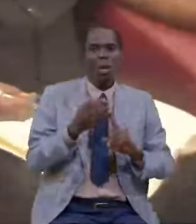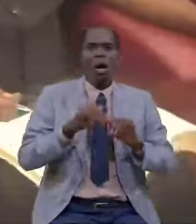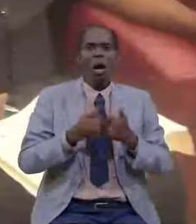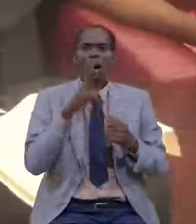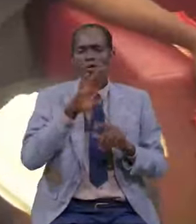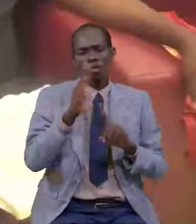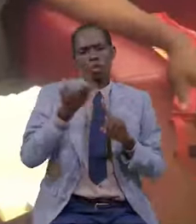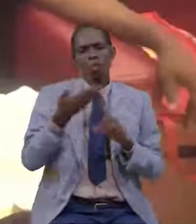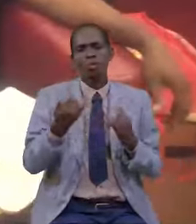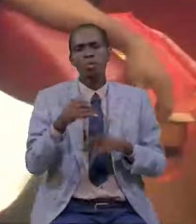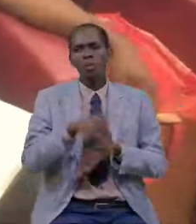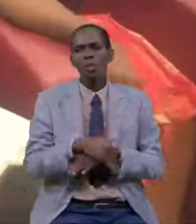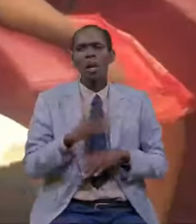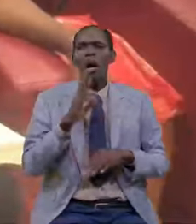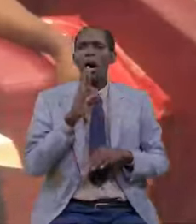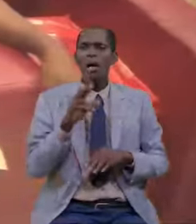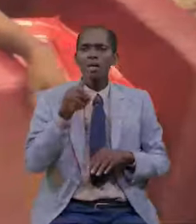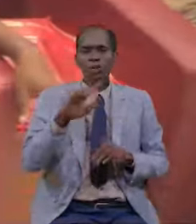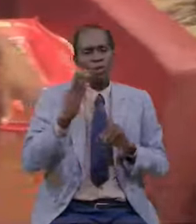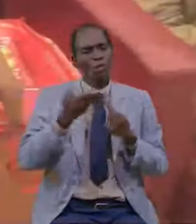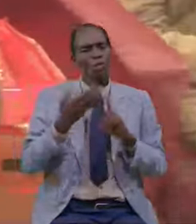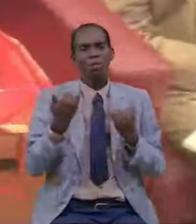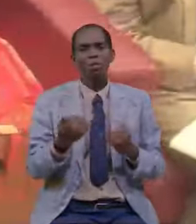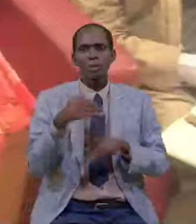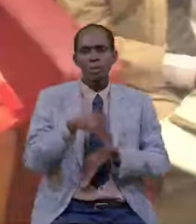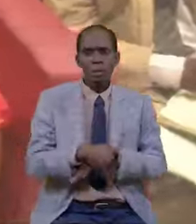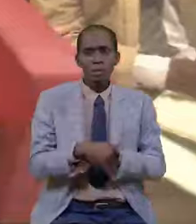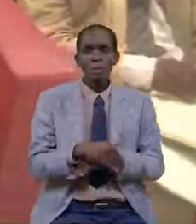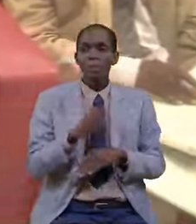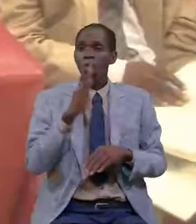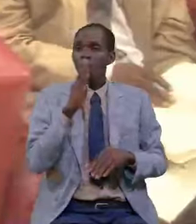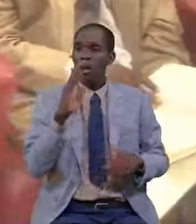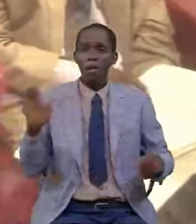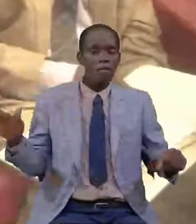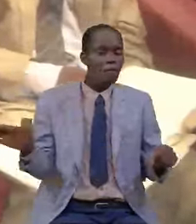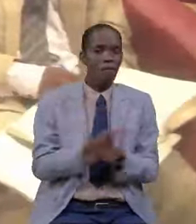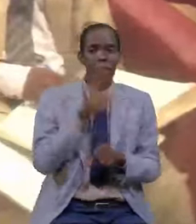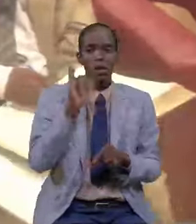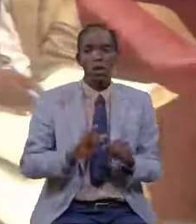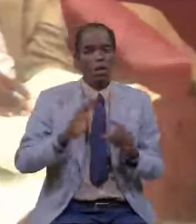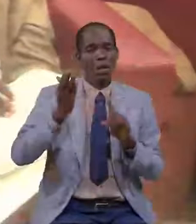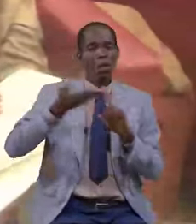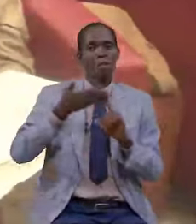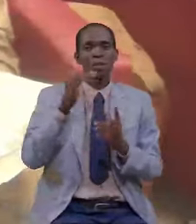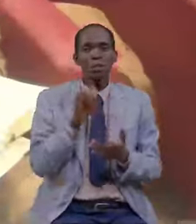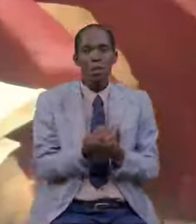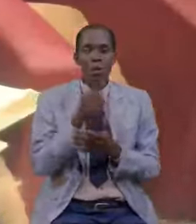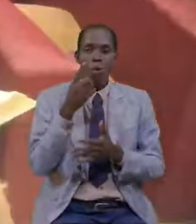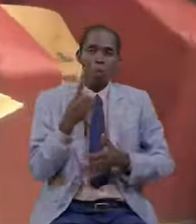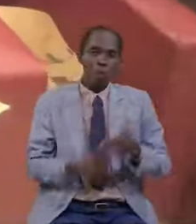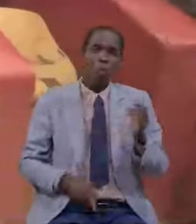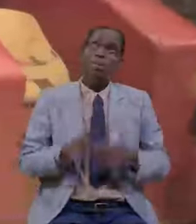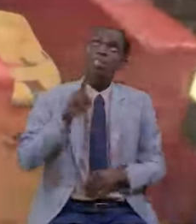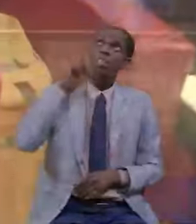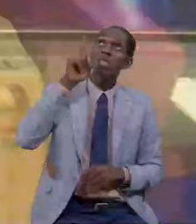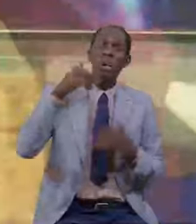combien convaincu êtes-vous ce soir, ayant la pleine conviction que ce qu'il promet,